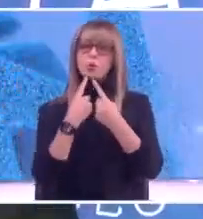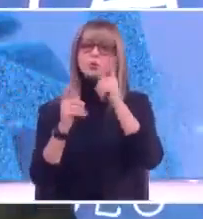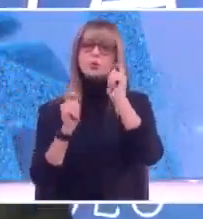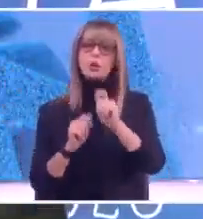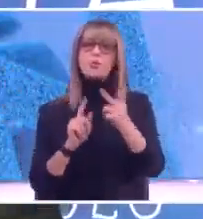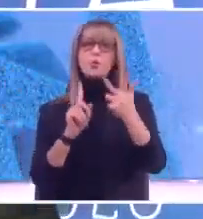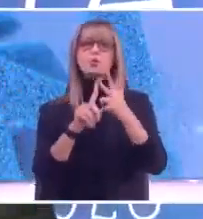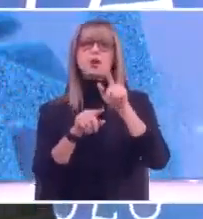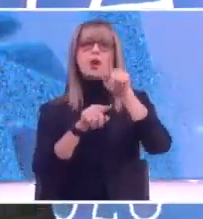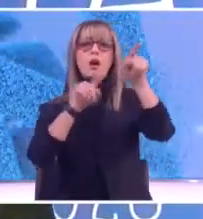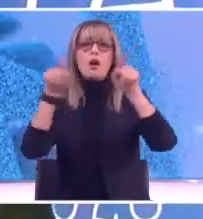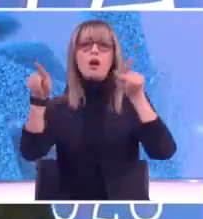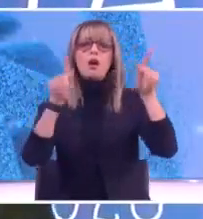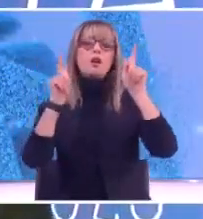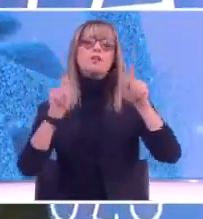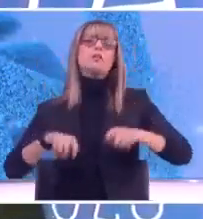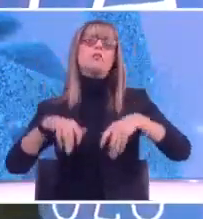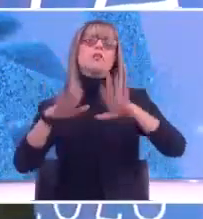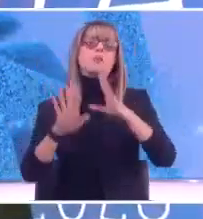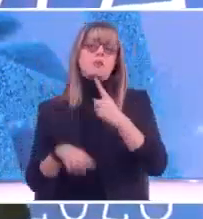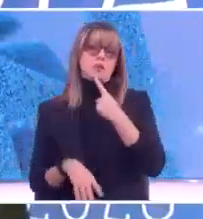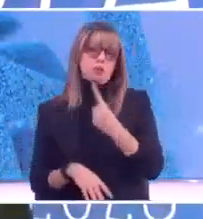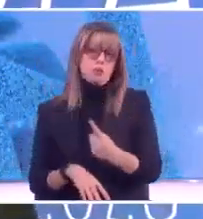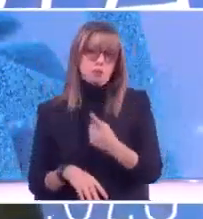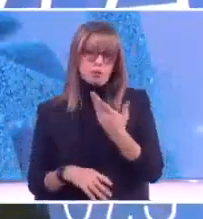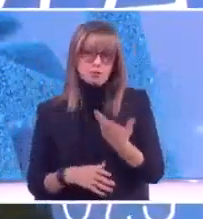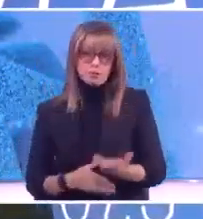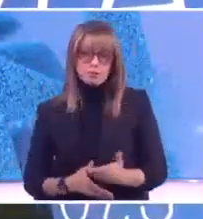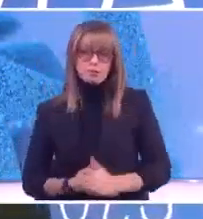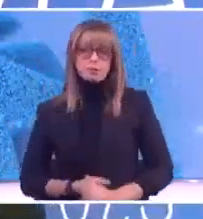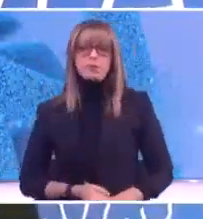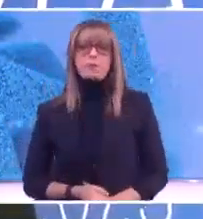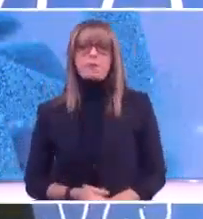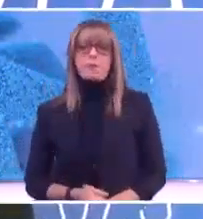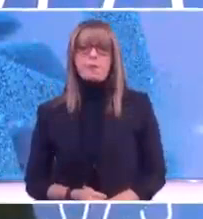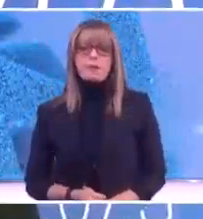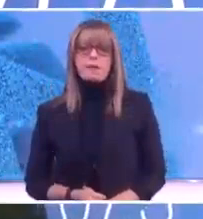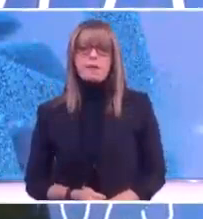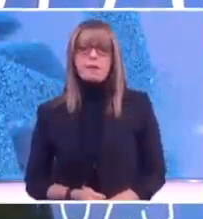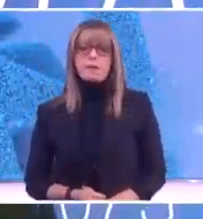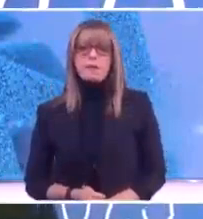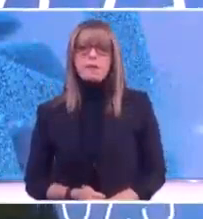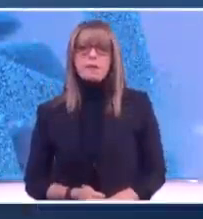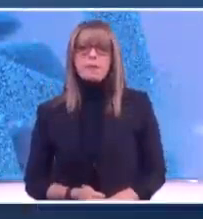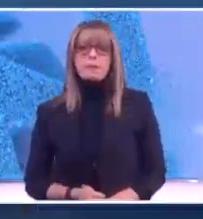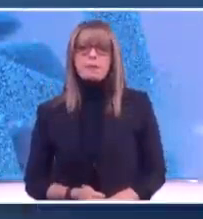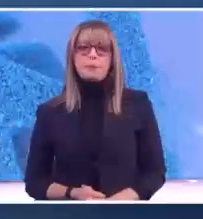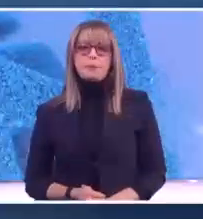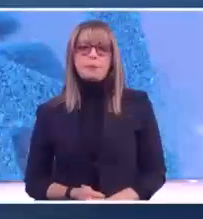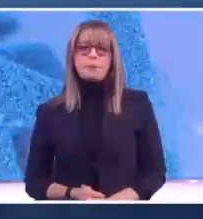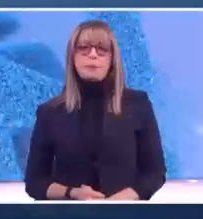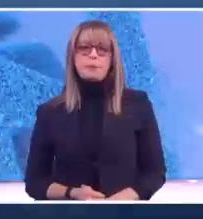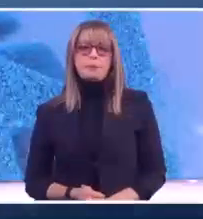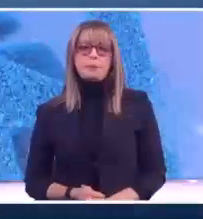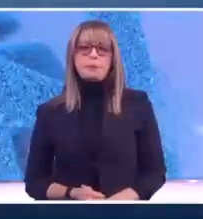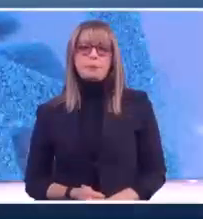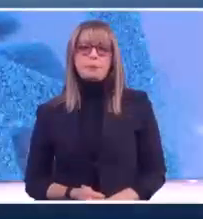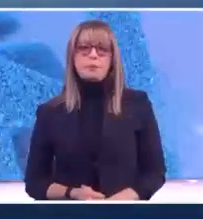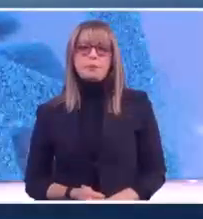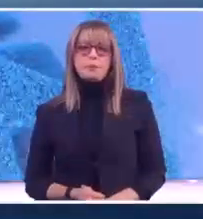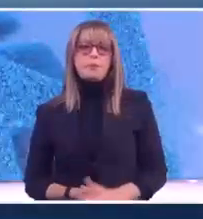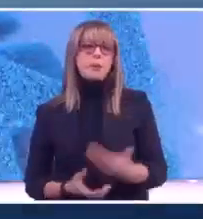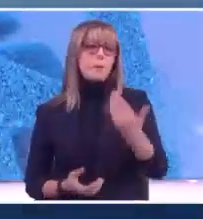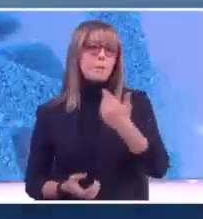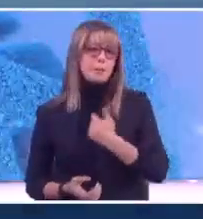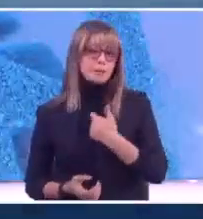tarafları sürece dahil ederek Türkiye üzerine baskı kurma politikanızın netice vermeyeceğini bilmeniz, görmeniz, anlamanız gerekir.